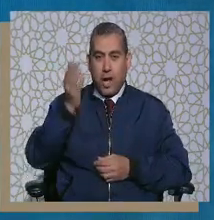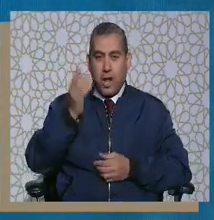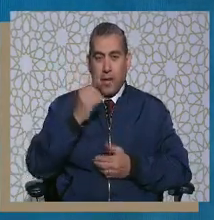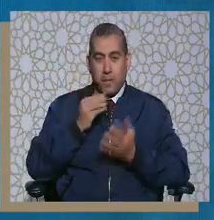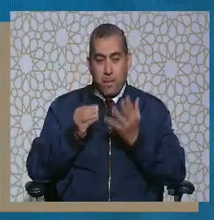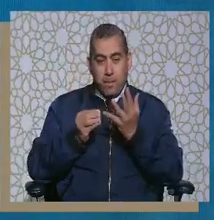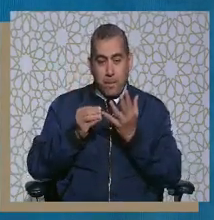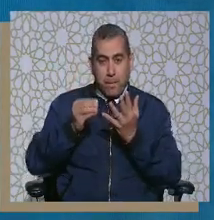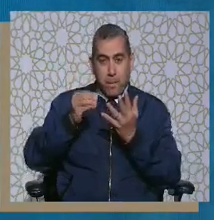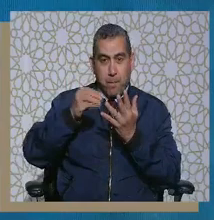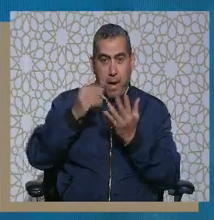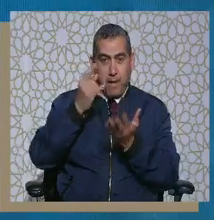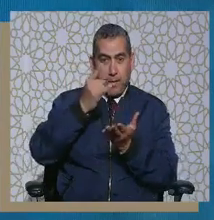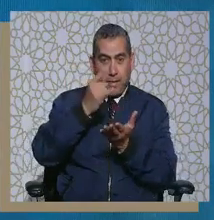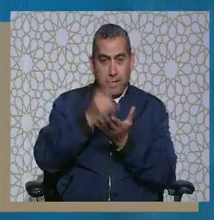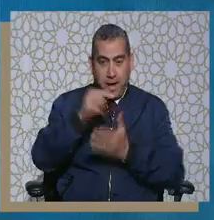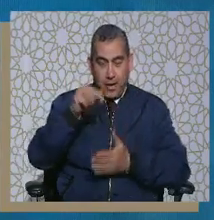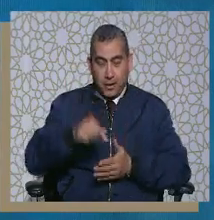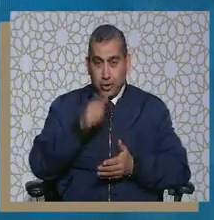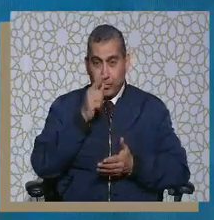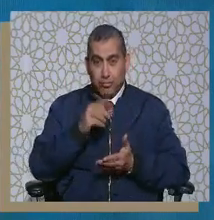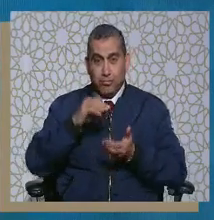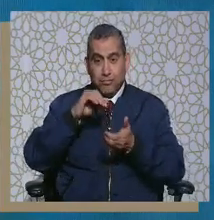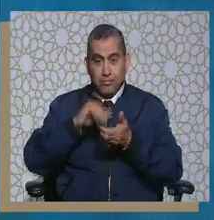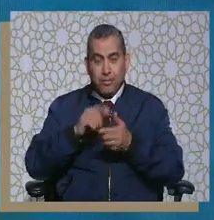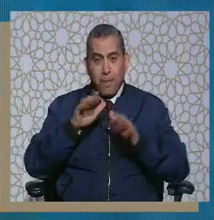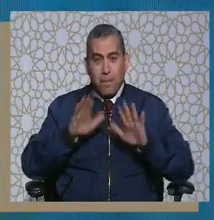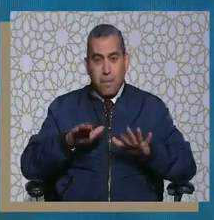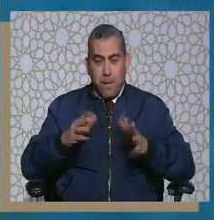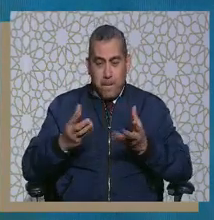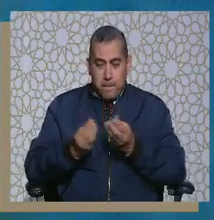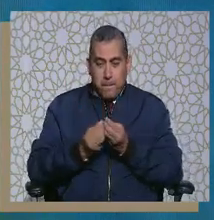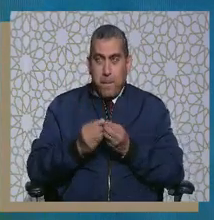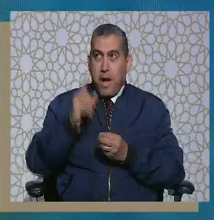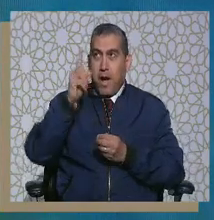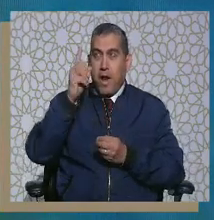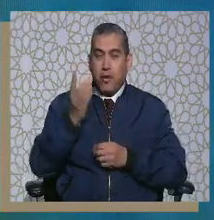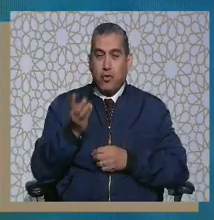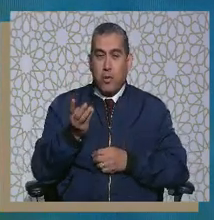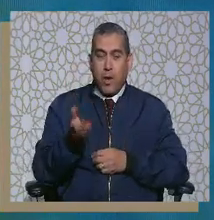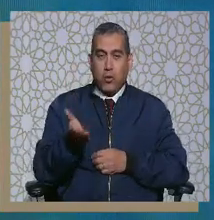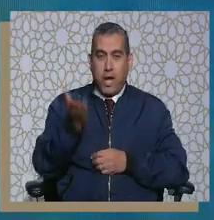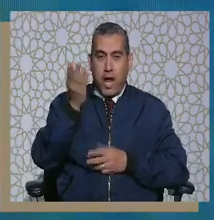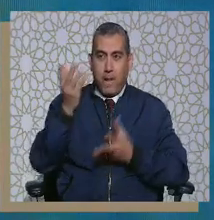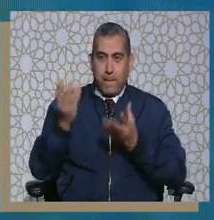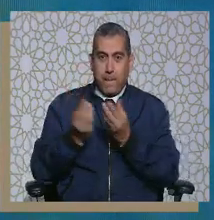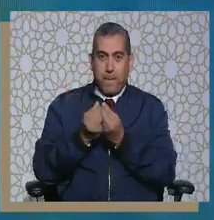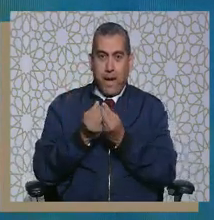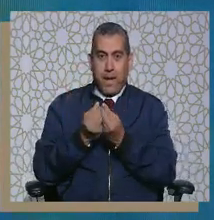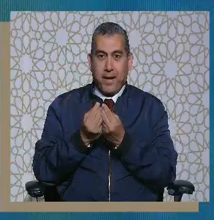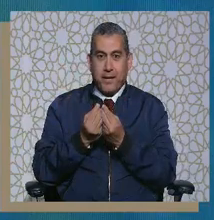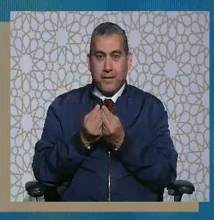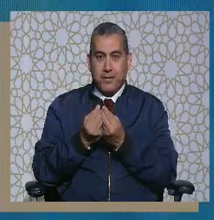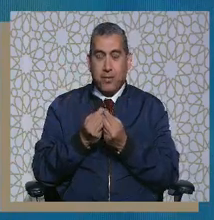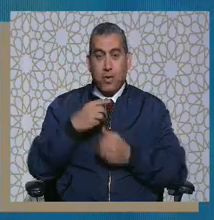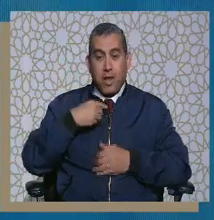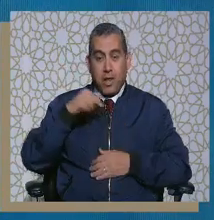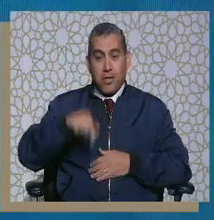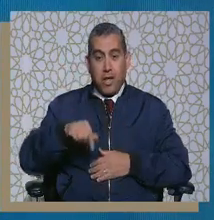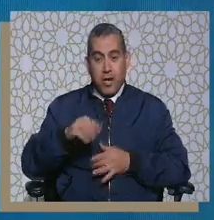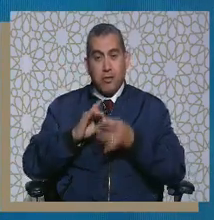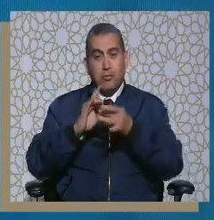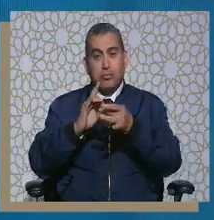بنتكلم عنها دي هي محطه البقاء في حضره مولانا سبحانه وتعالى والنهارده هنتكلم